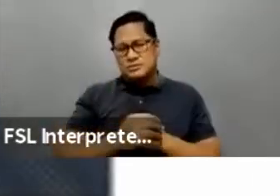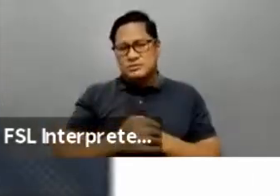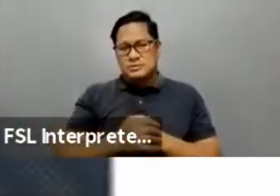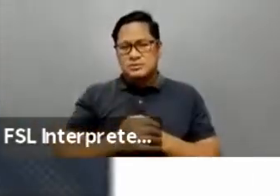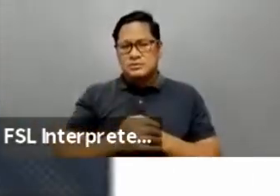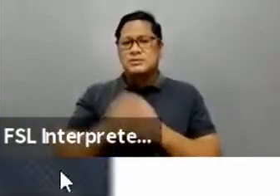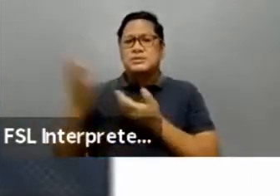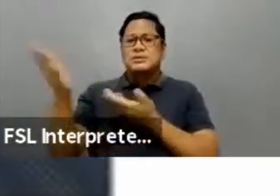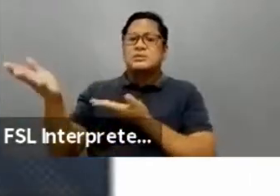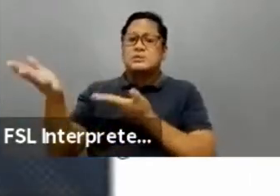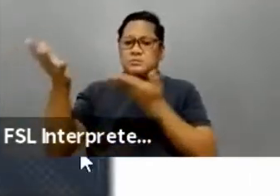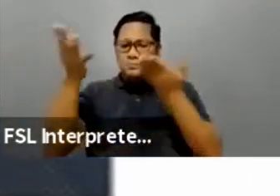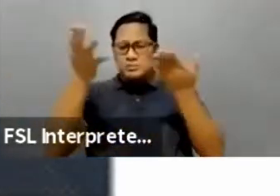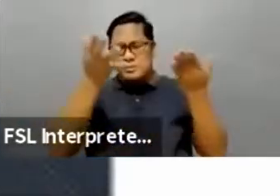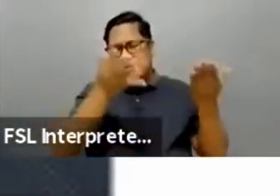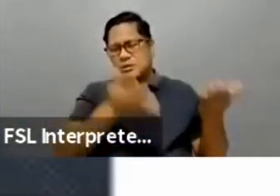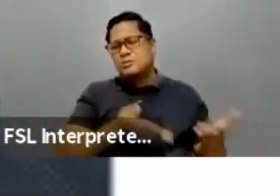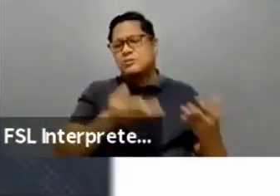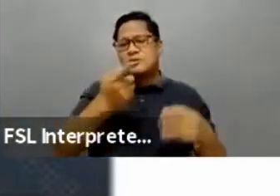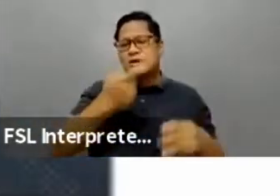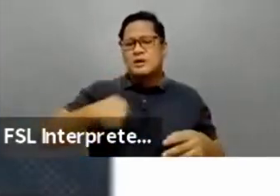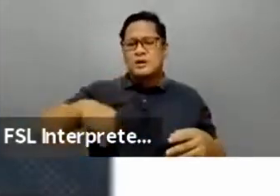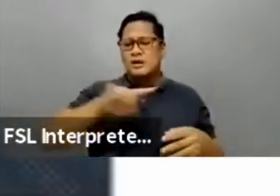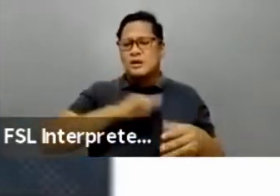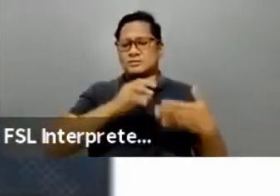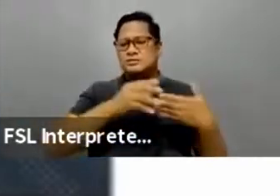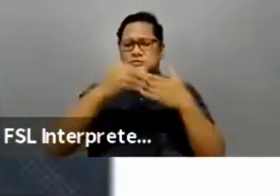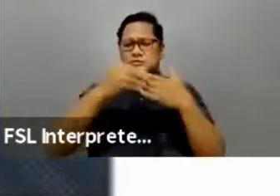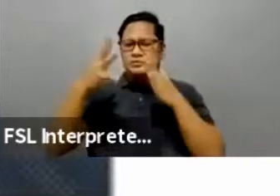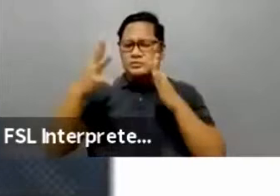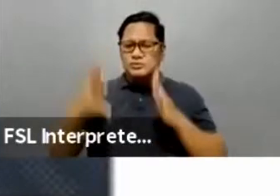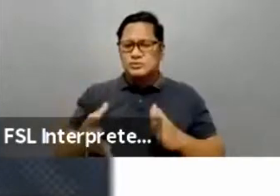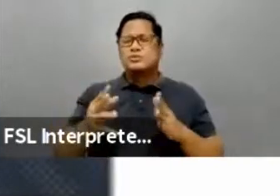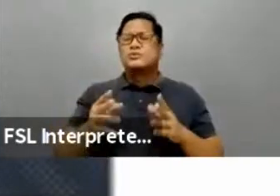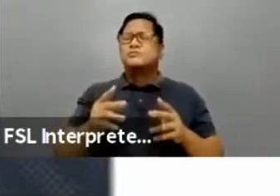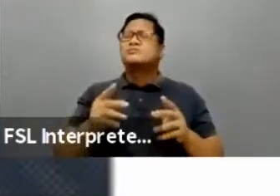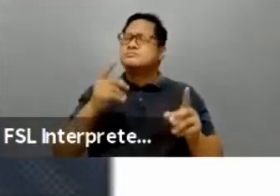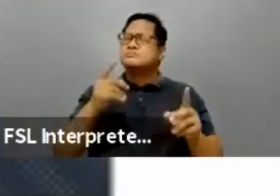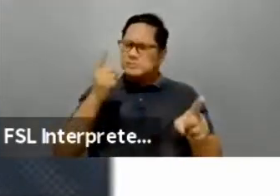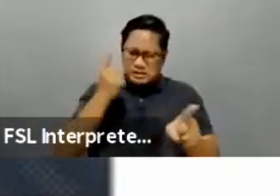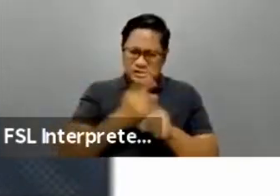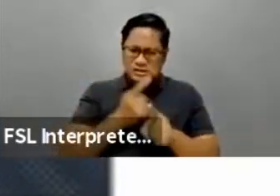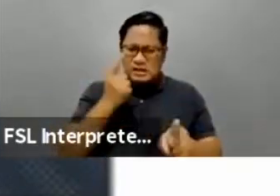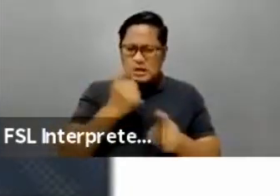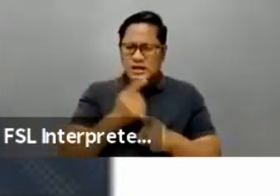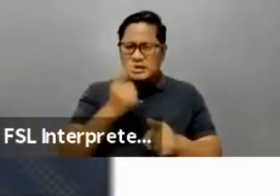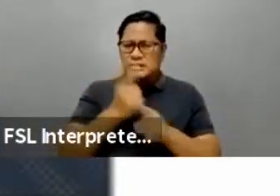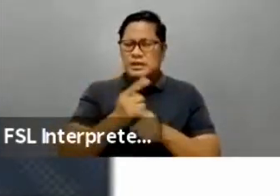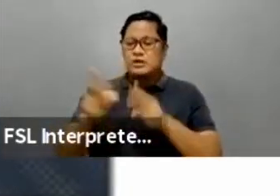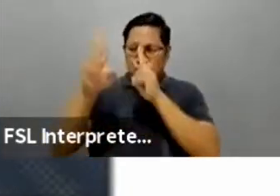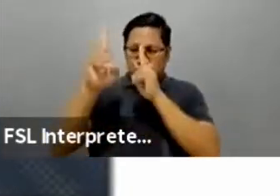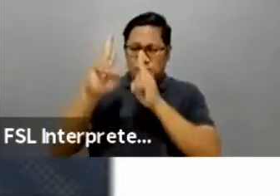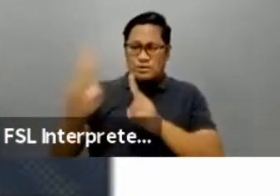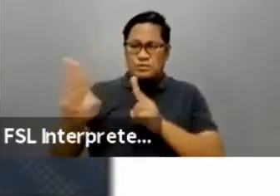Padalhan mo naman kami ng mga pinunong matino at marangal.